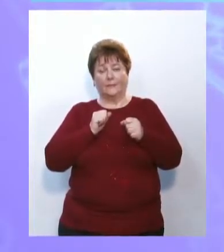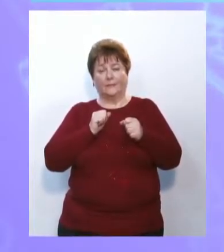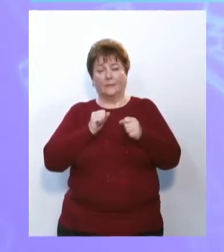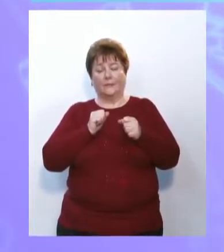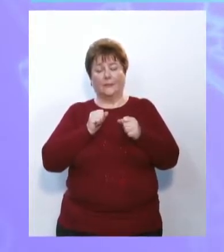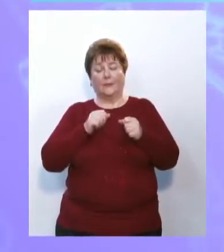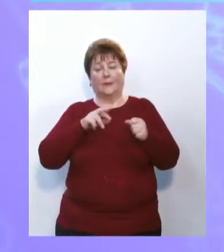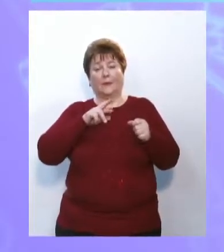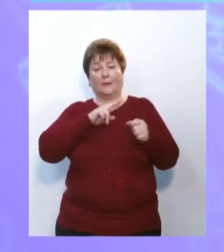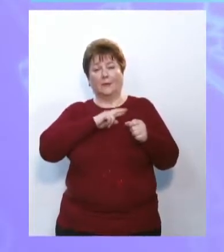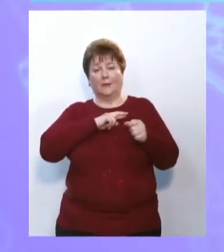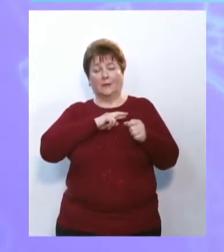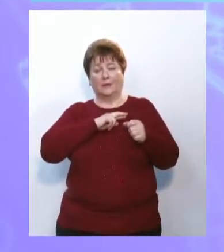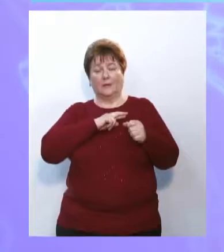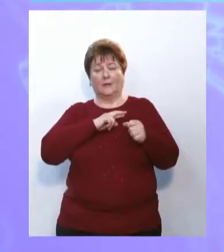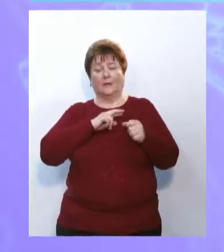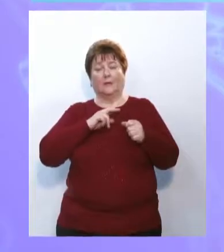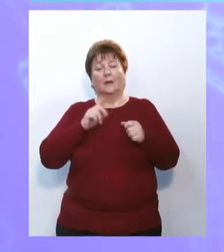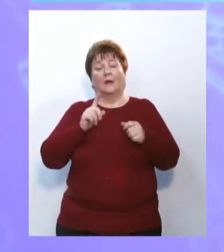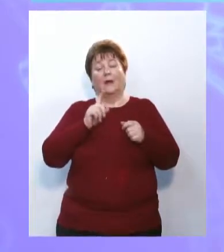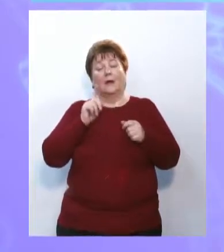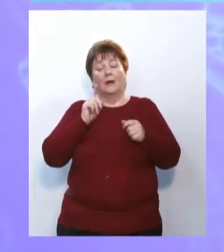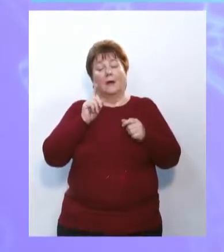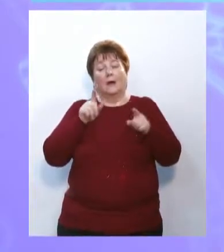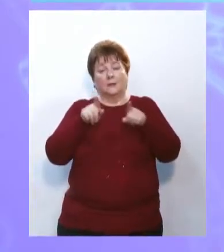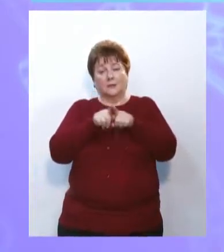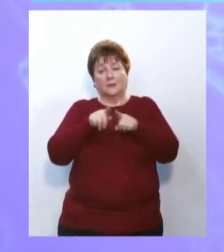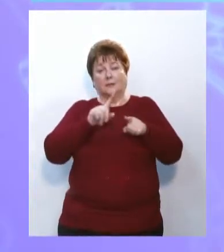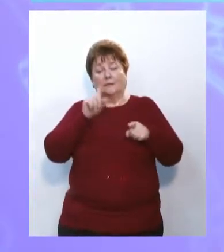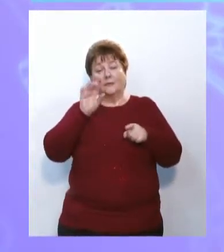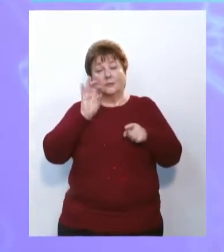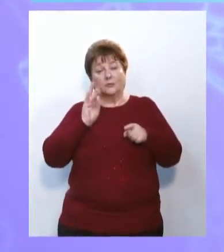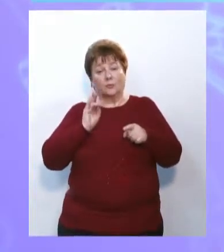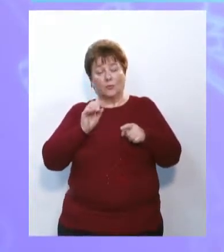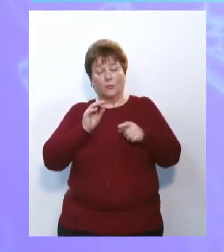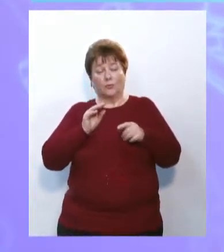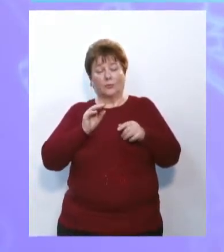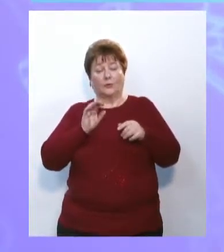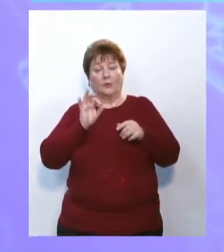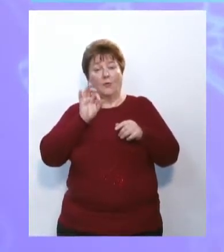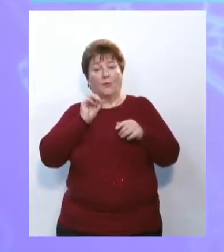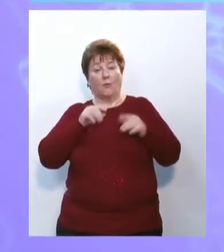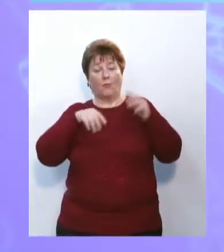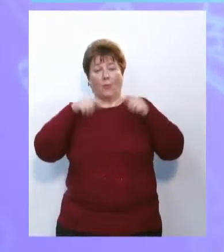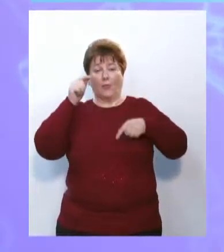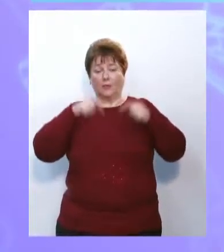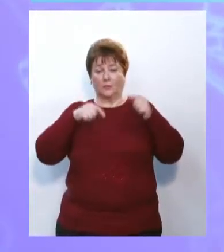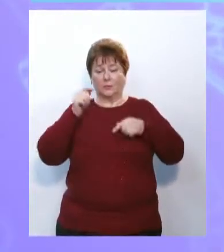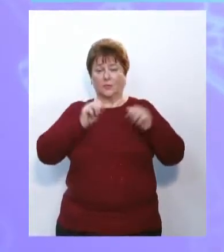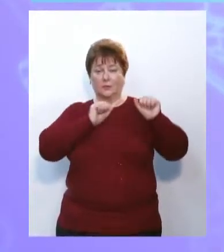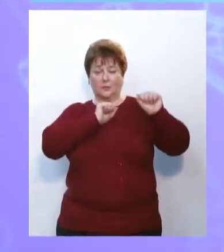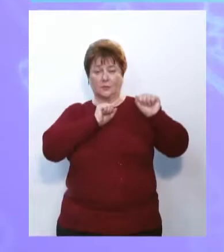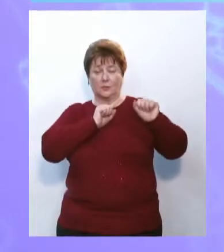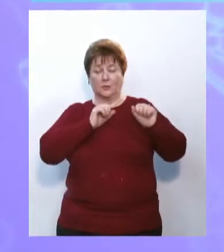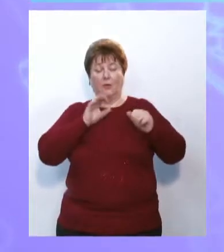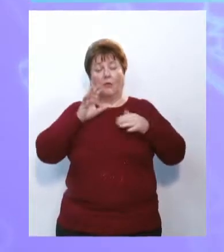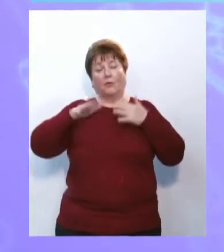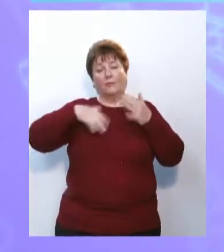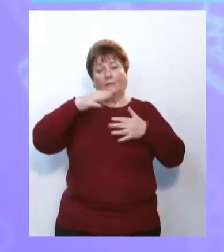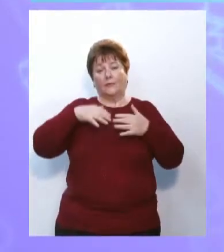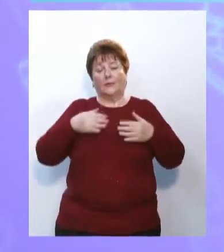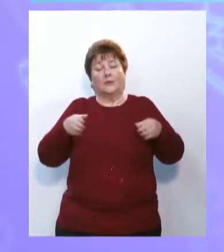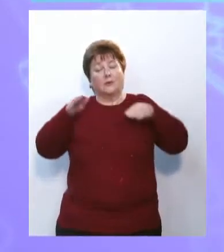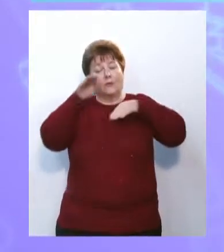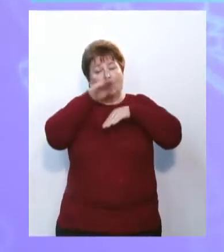Я, как зонт, не промокаю. От дождя вас защищаю и от ветра